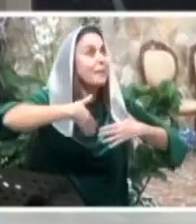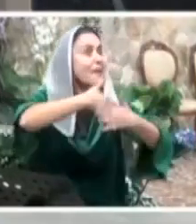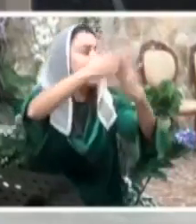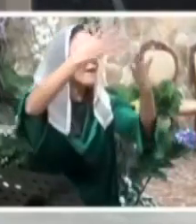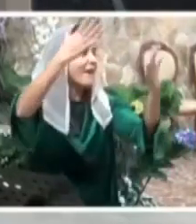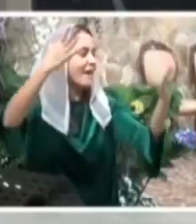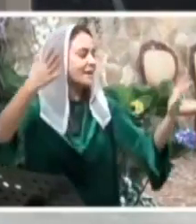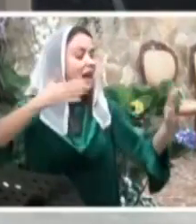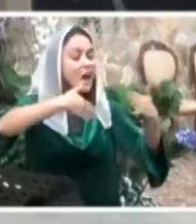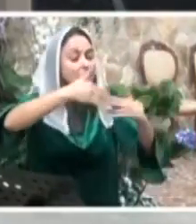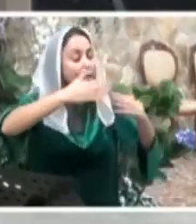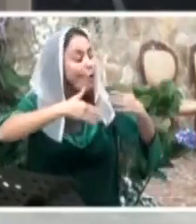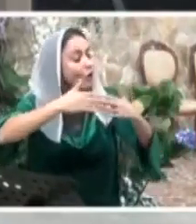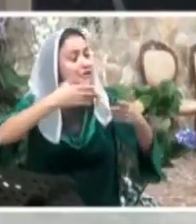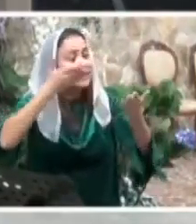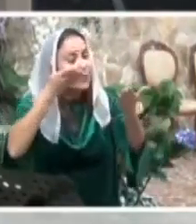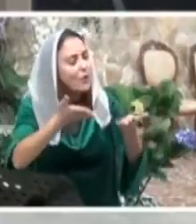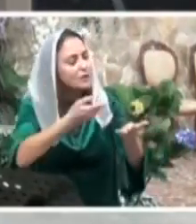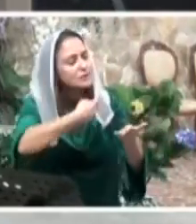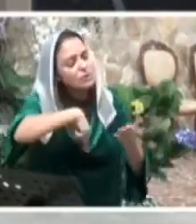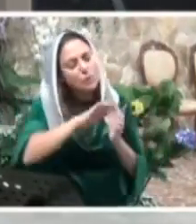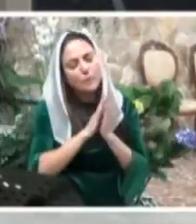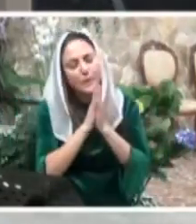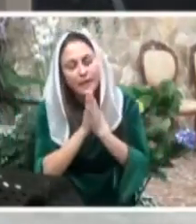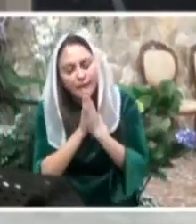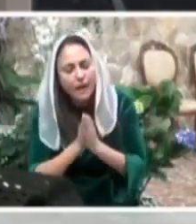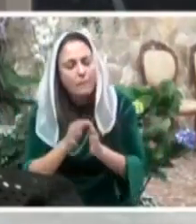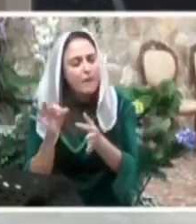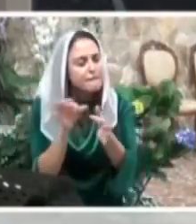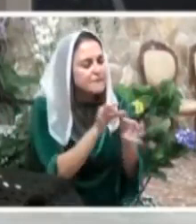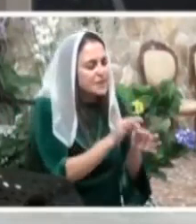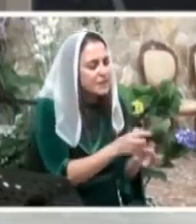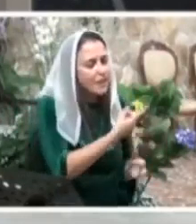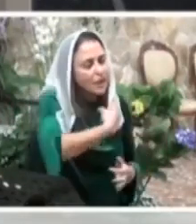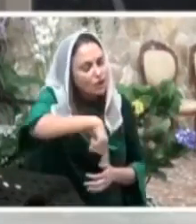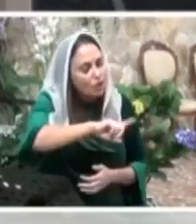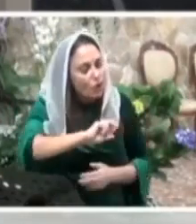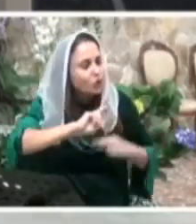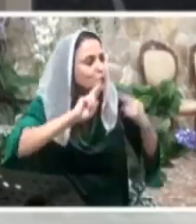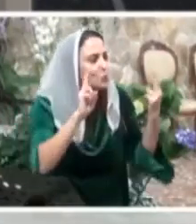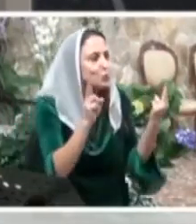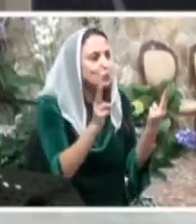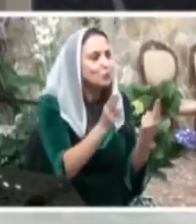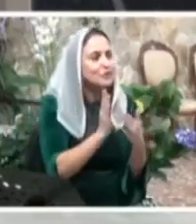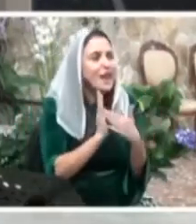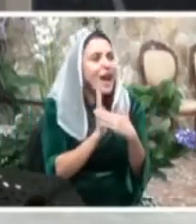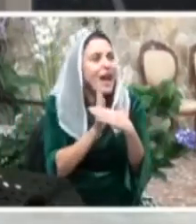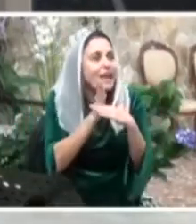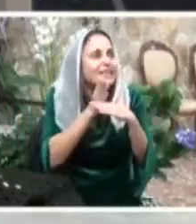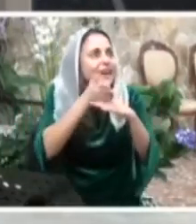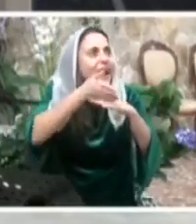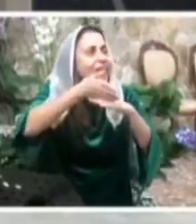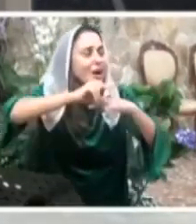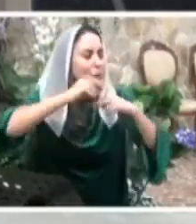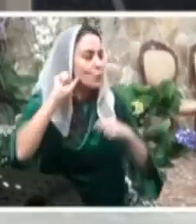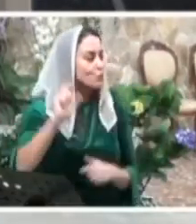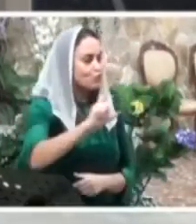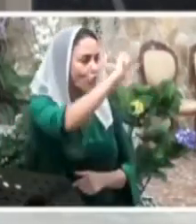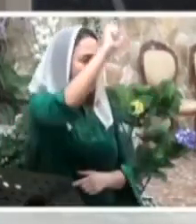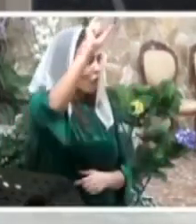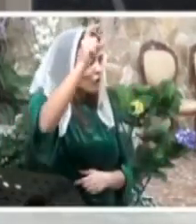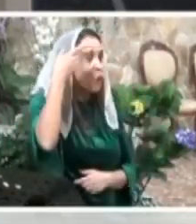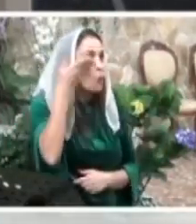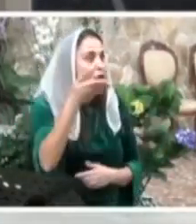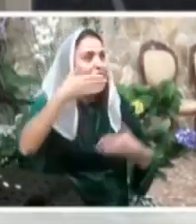Da questa porta preghiamo affinché ci possiamo tutti attraversare un giorno